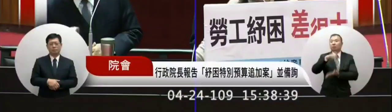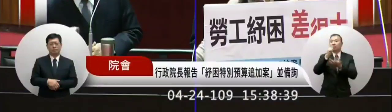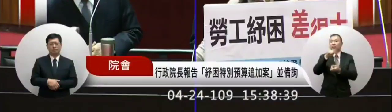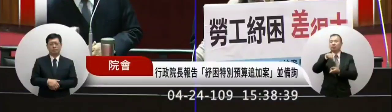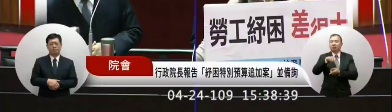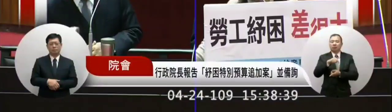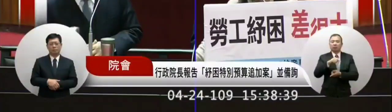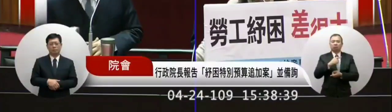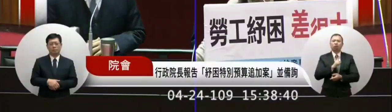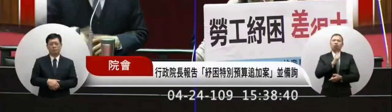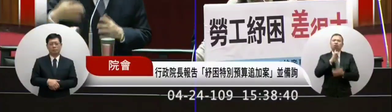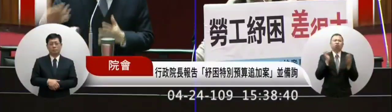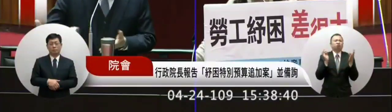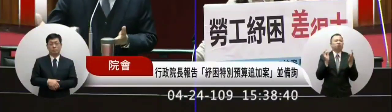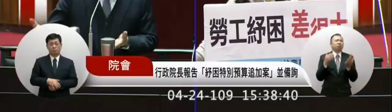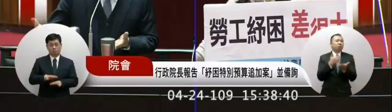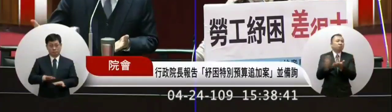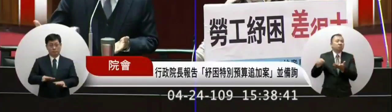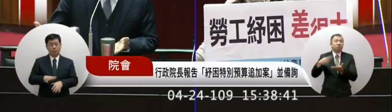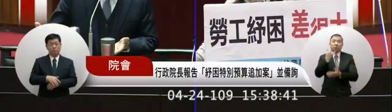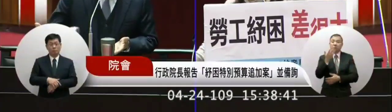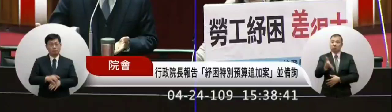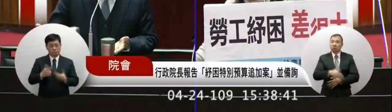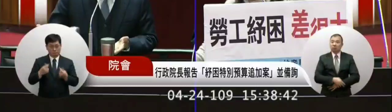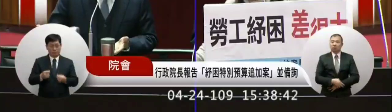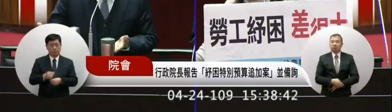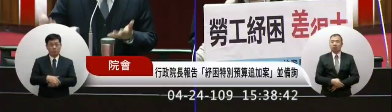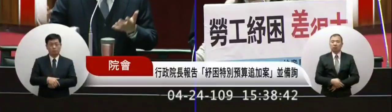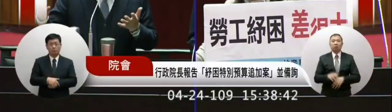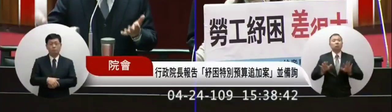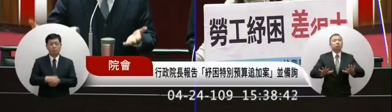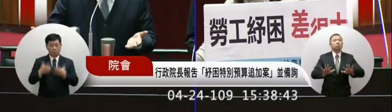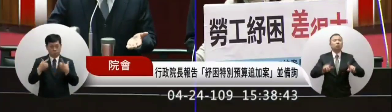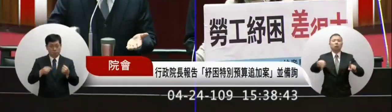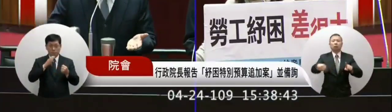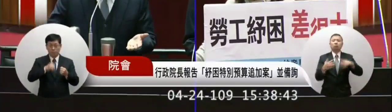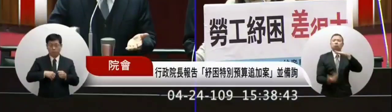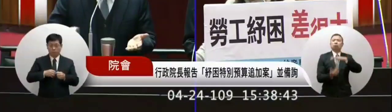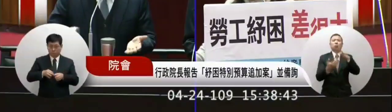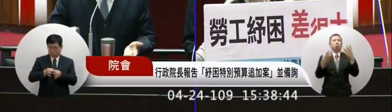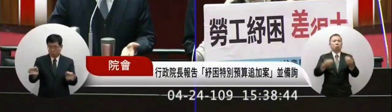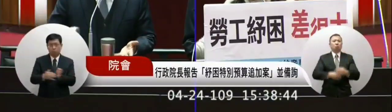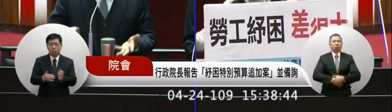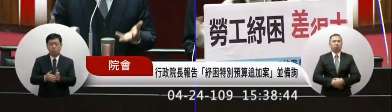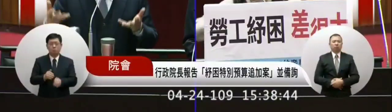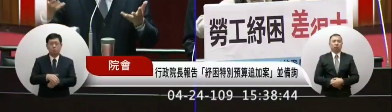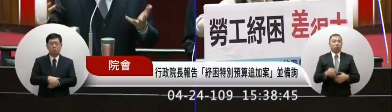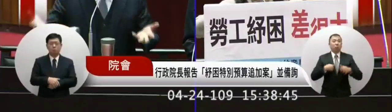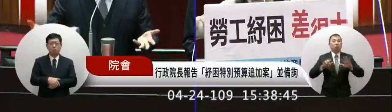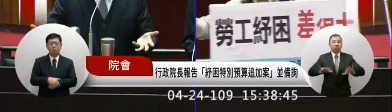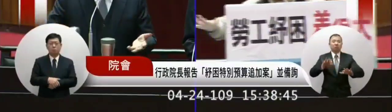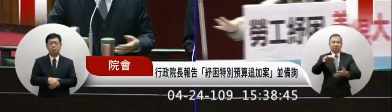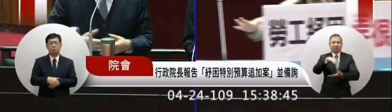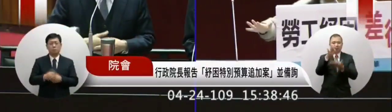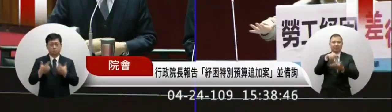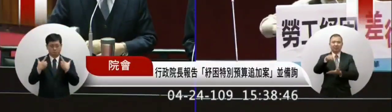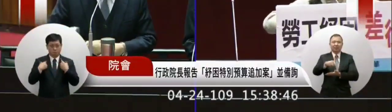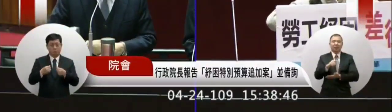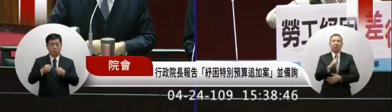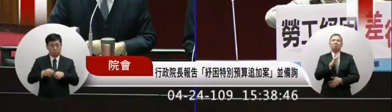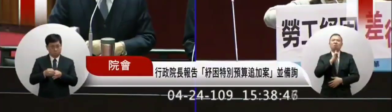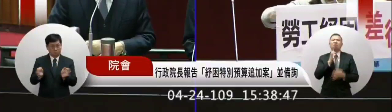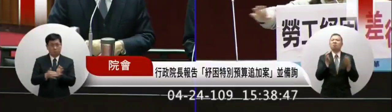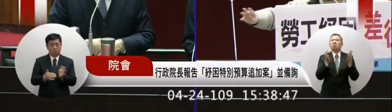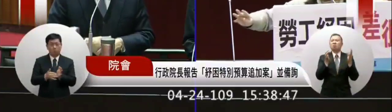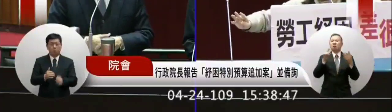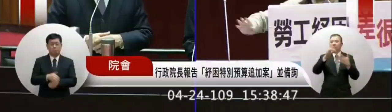零不？ 我们现在 已经在花，反正天花板打开了嘛。 我们现在已经在花现金。 没有，我现在说的是比较 有很多已经 台复 花